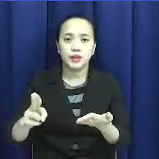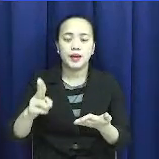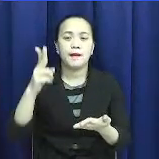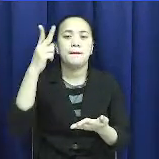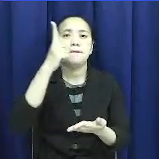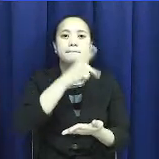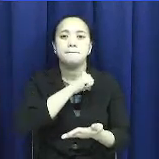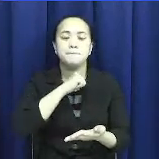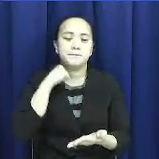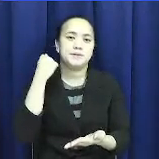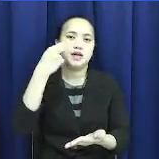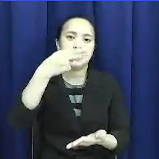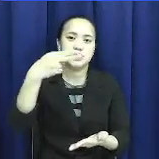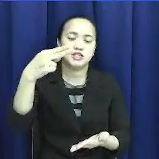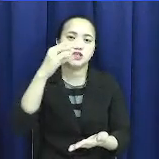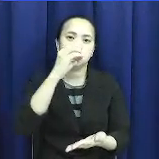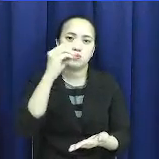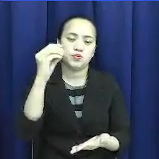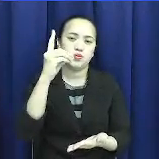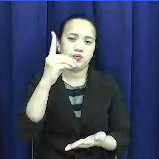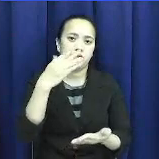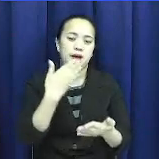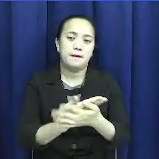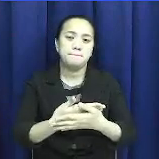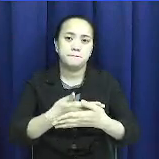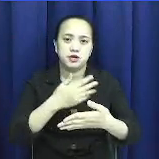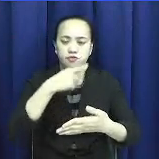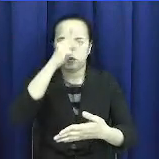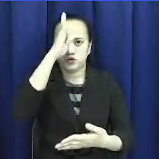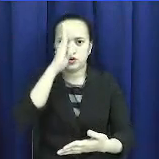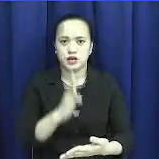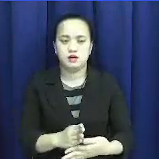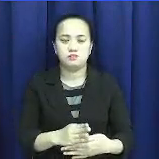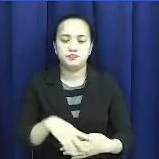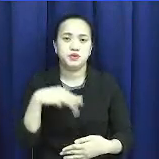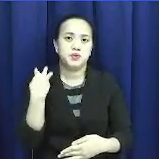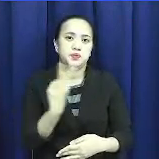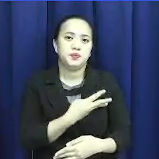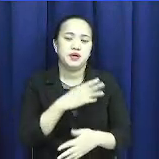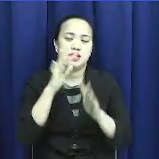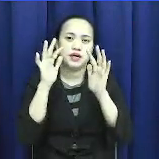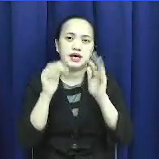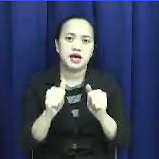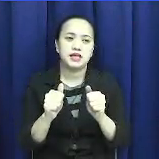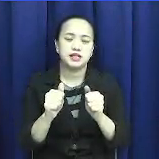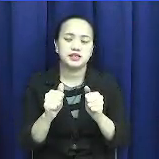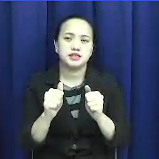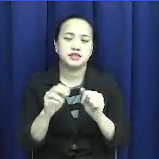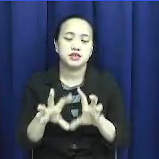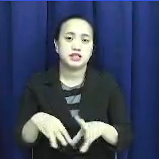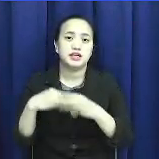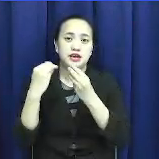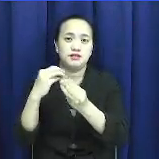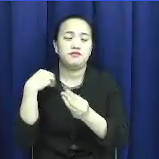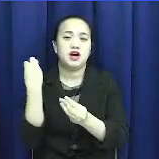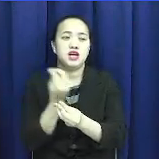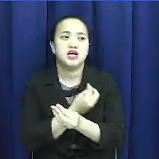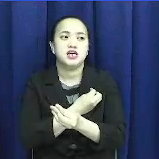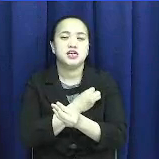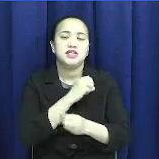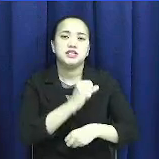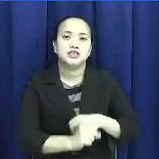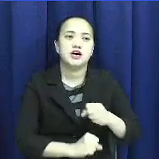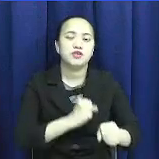unto God. Yan po yung sabi ng Biblia. We can offer up sacrifices